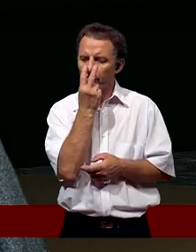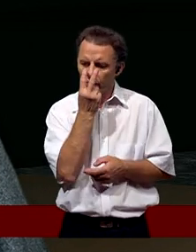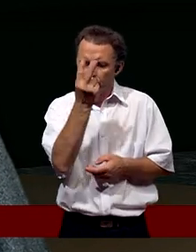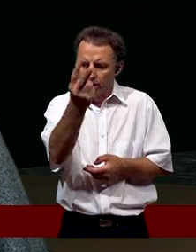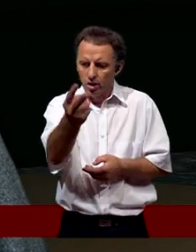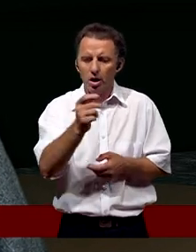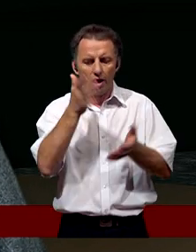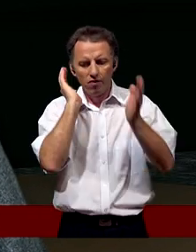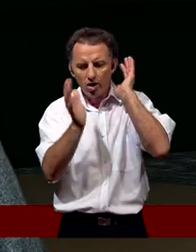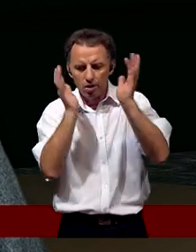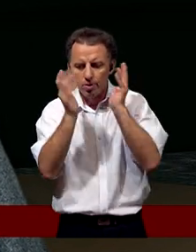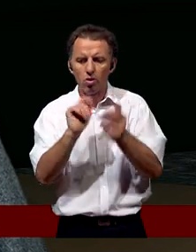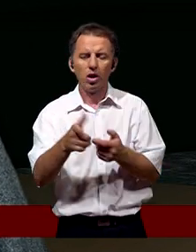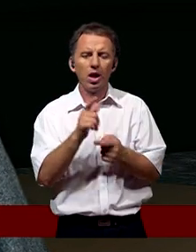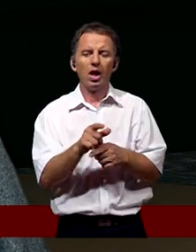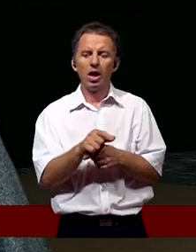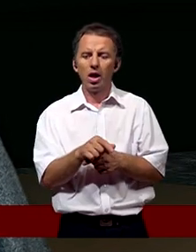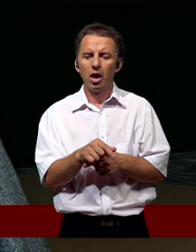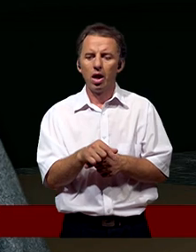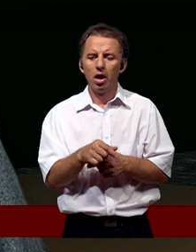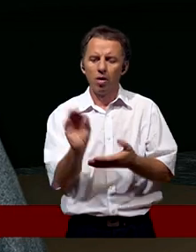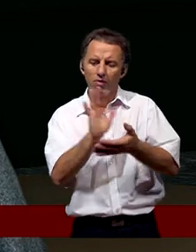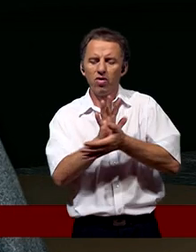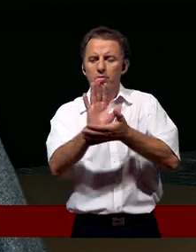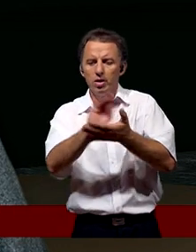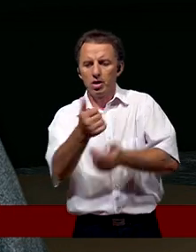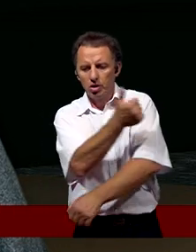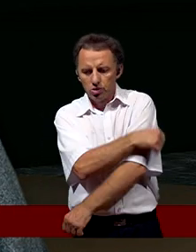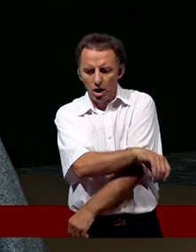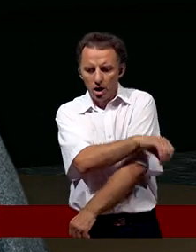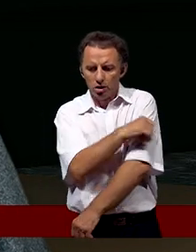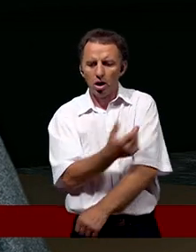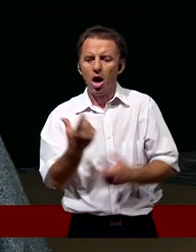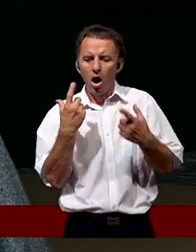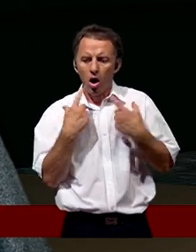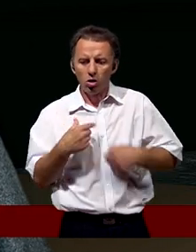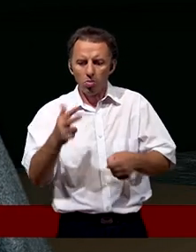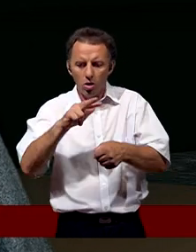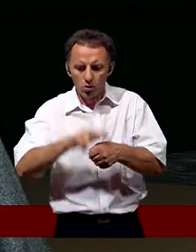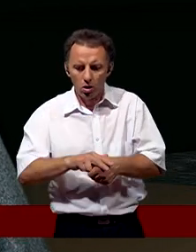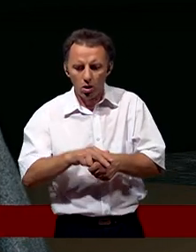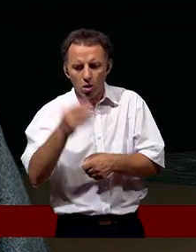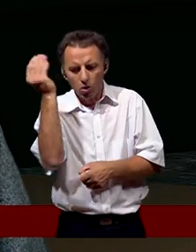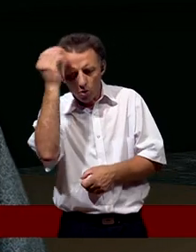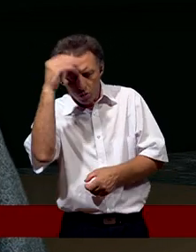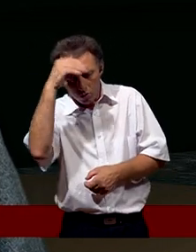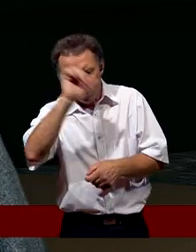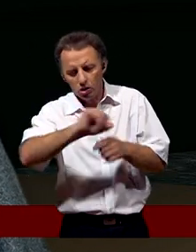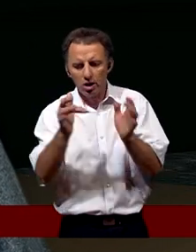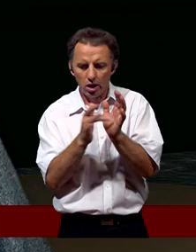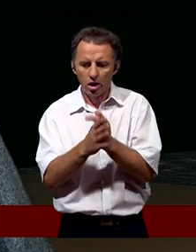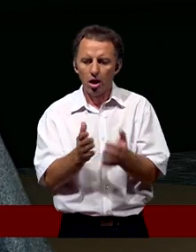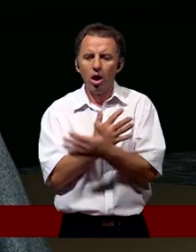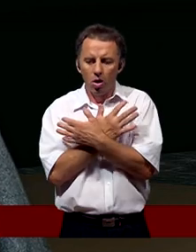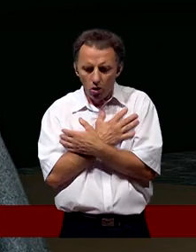często widzę na Facebooku na przykład i zresztą publikowane przez chrześcijan, przez osoby, które jakby uczą się od Jezusa